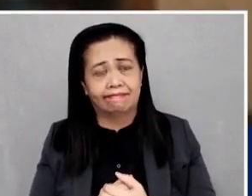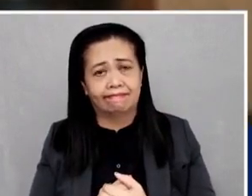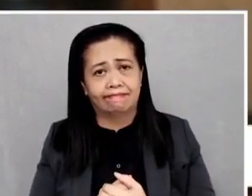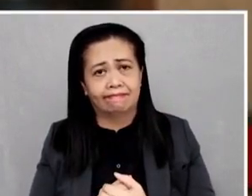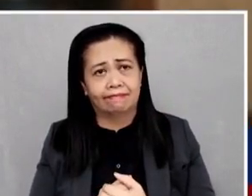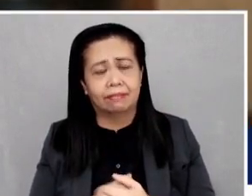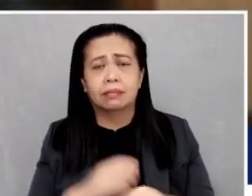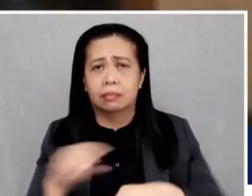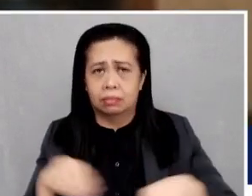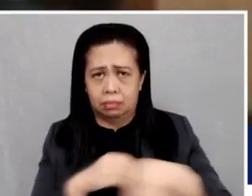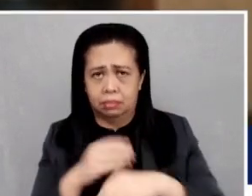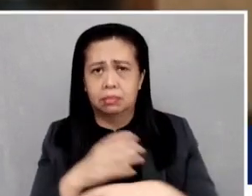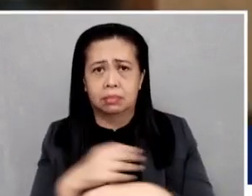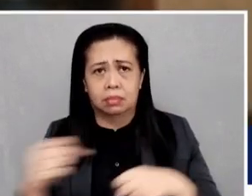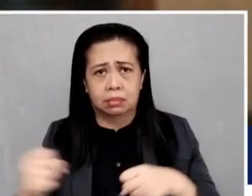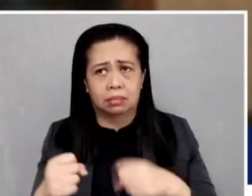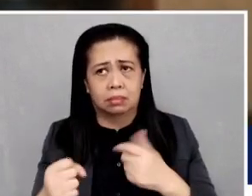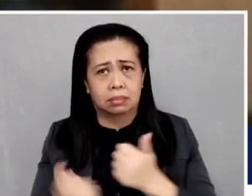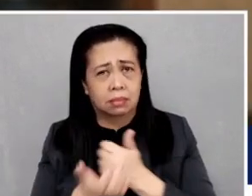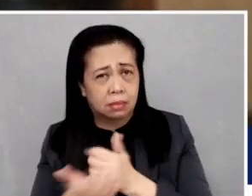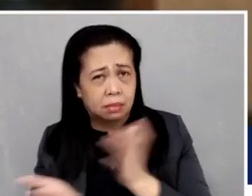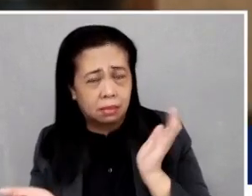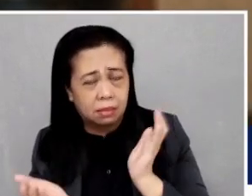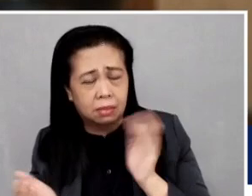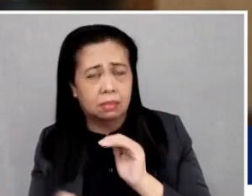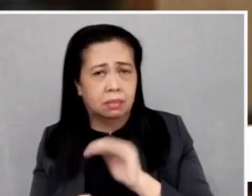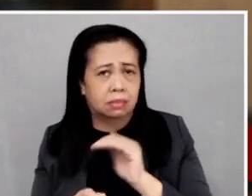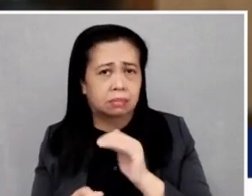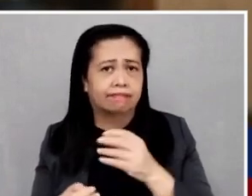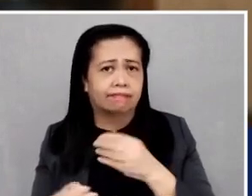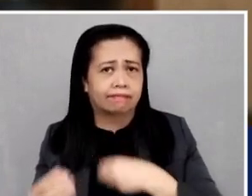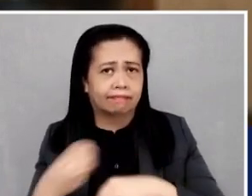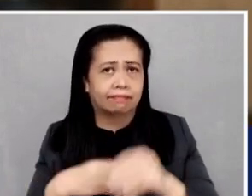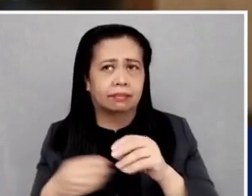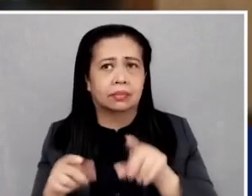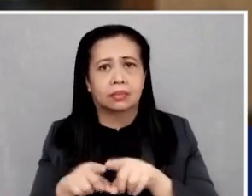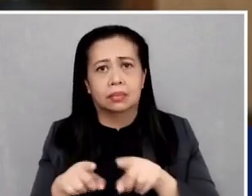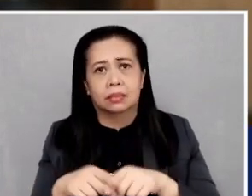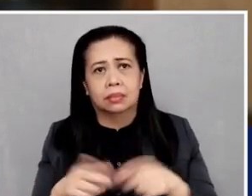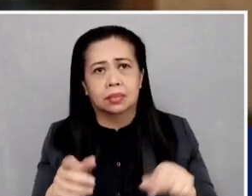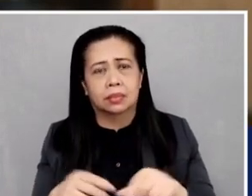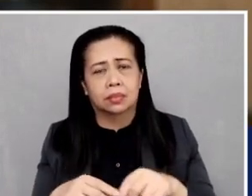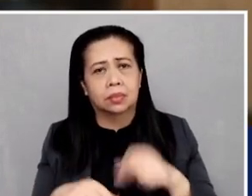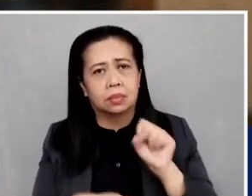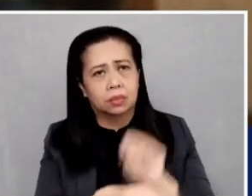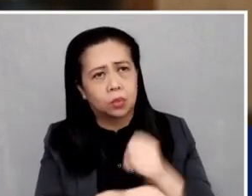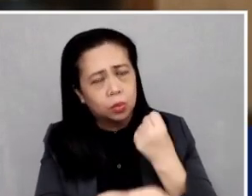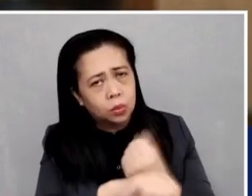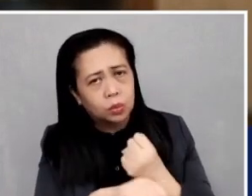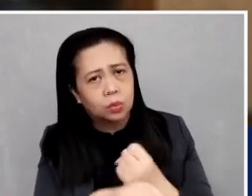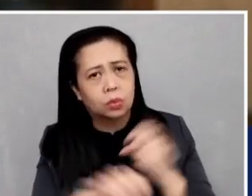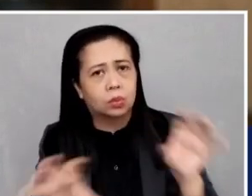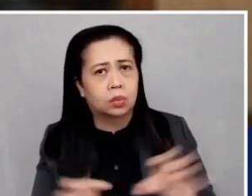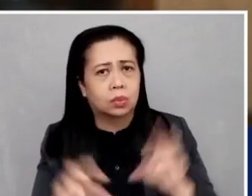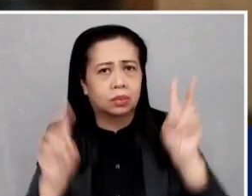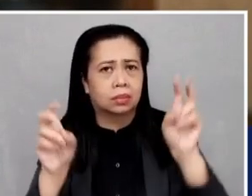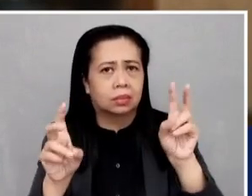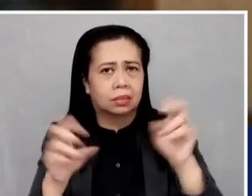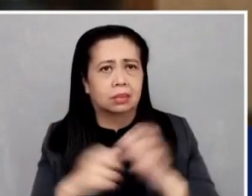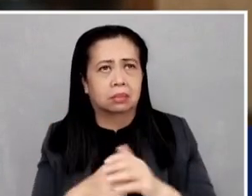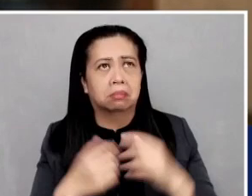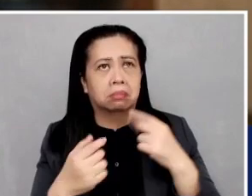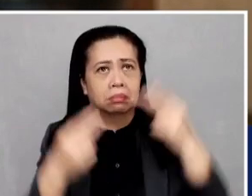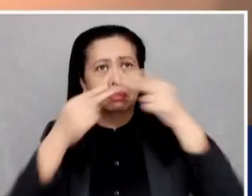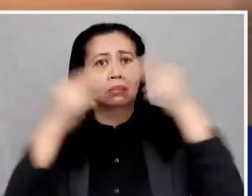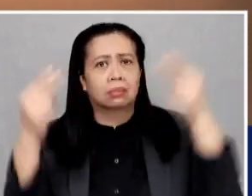i-return naman sana yung favor din sa mga tao na hardworking as well, na tinatawag nilang bayani lalo